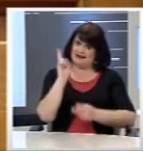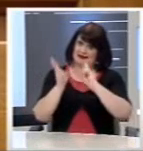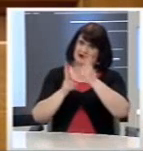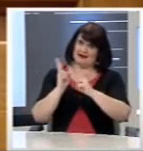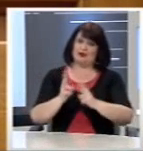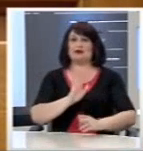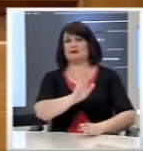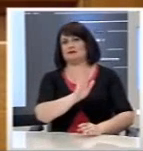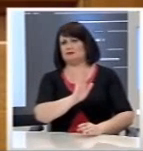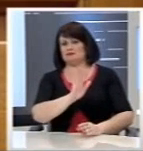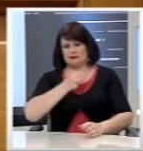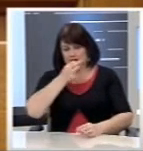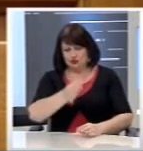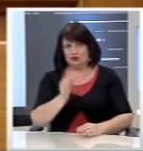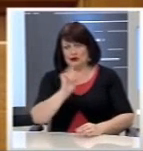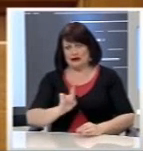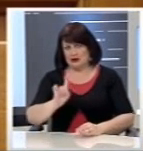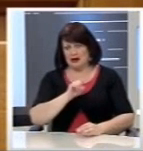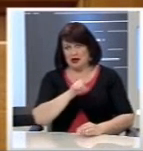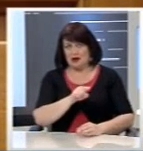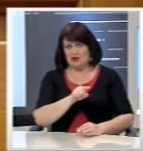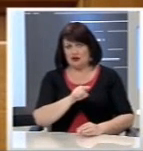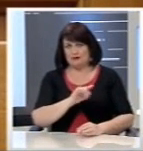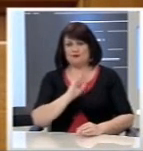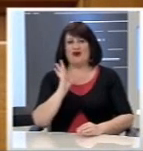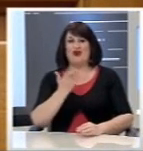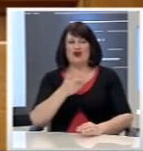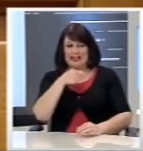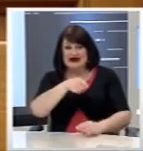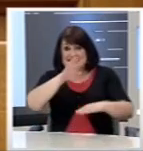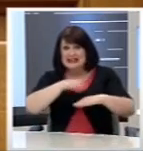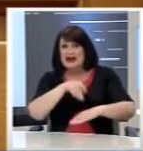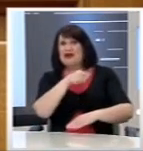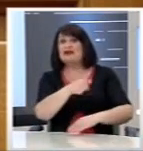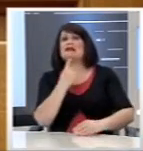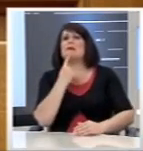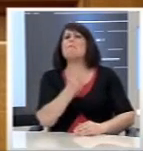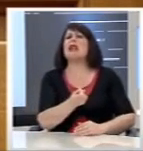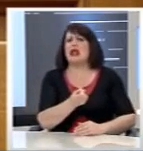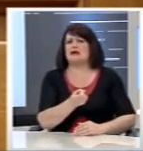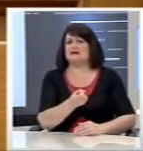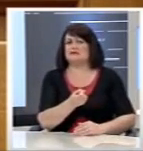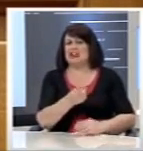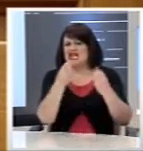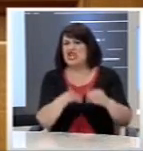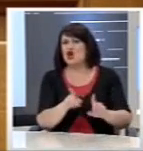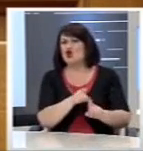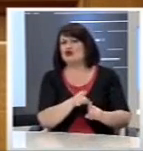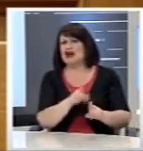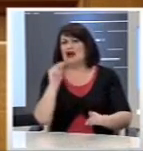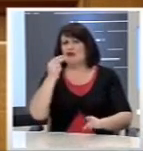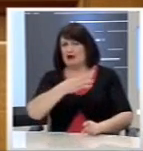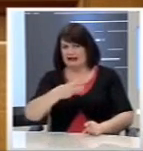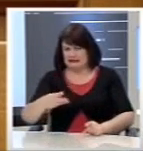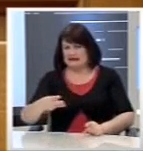Ακούστε, κύριε Μητσοτάκη, στο σπίτι του κρεμασμένου δεν μιλάνε για σκηνή. Οι βουλευτές του